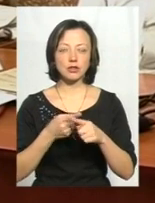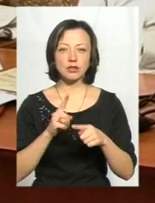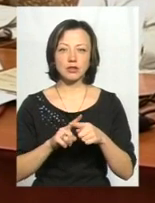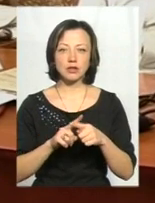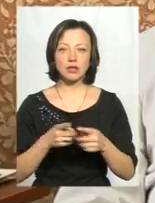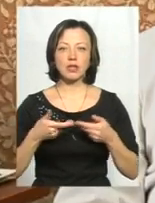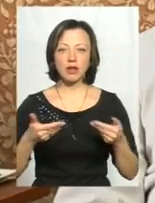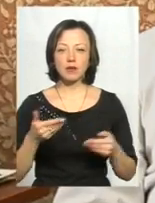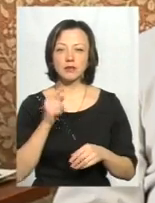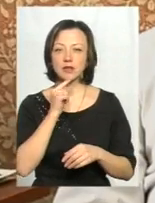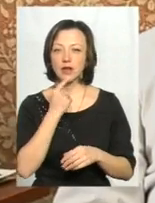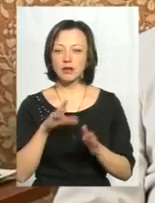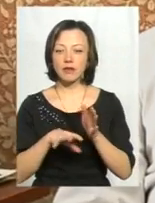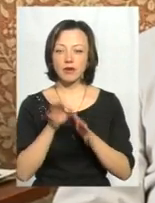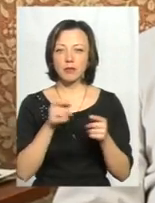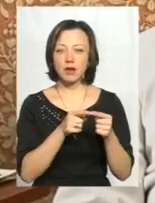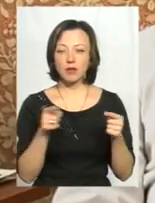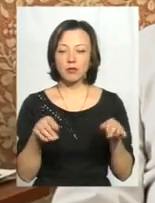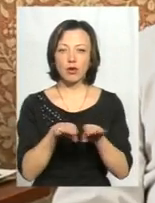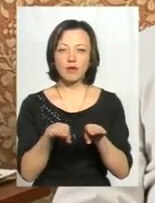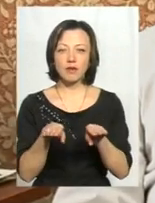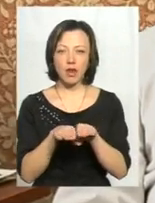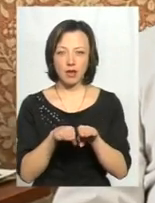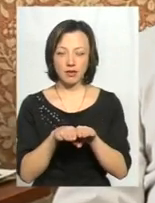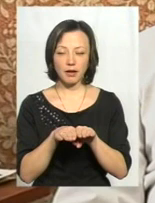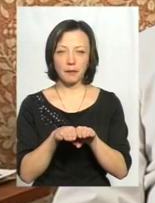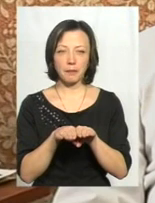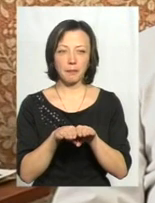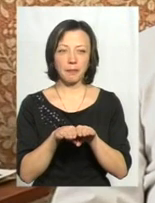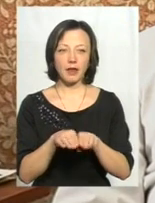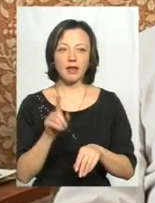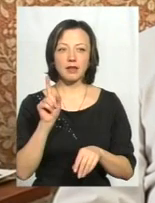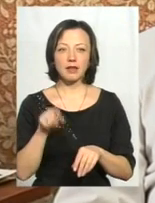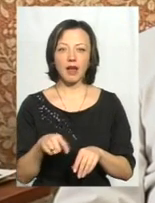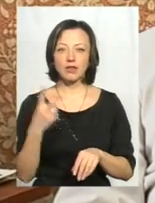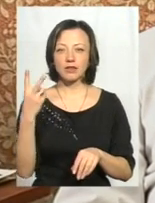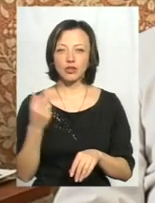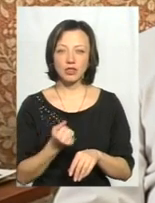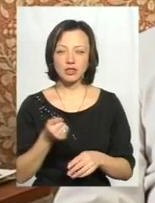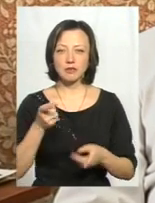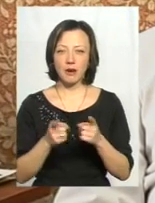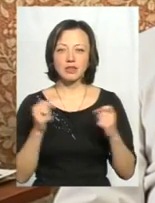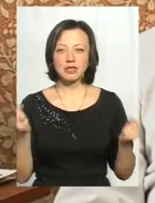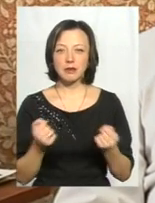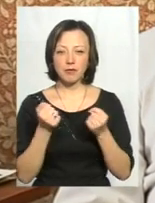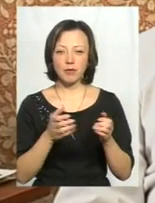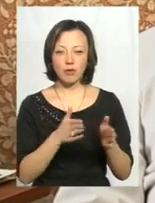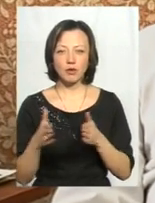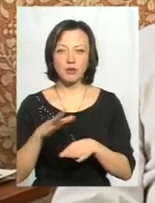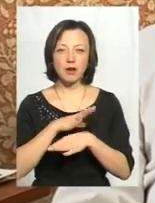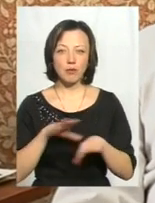нам складно вибрати період порівняння, тому що навіть 2 тижнів справжньої зими поспіль не